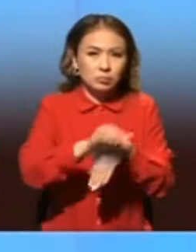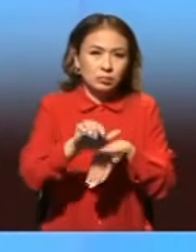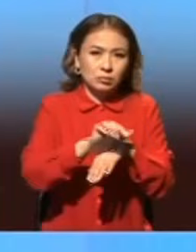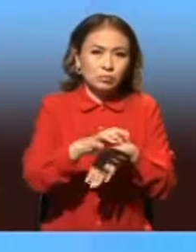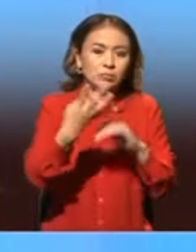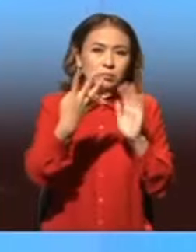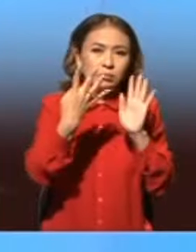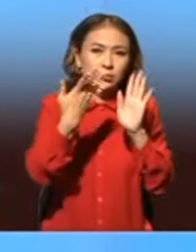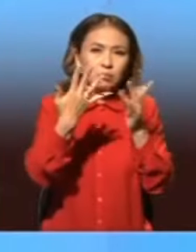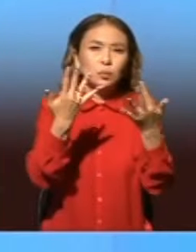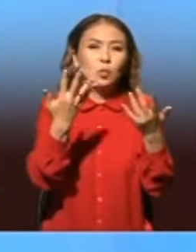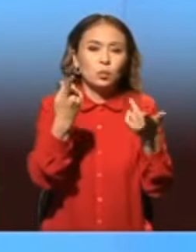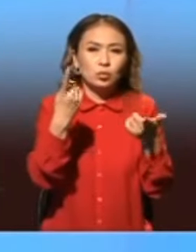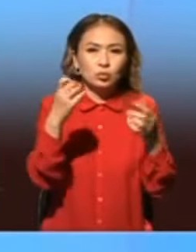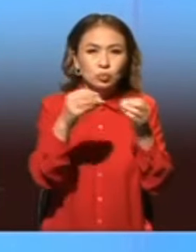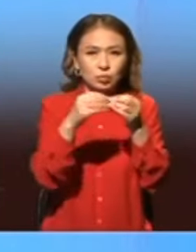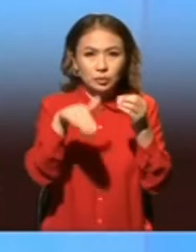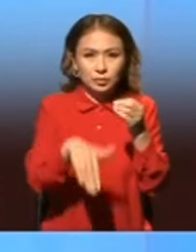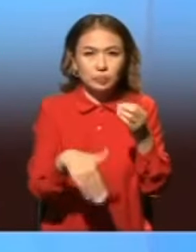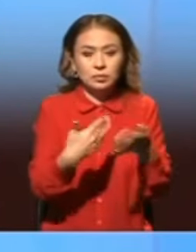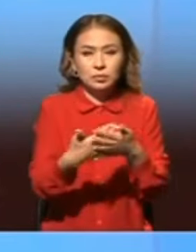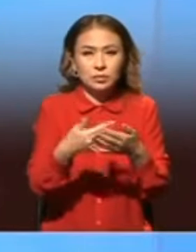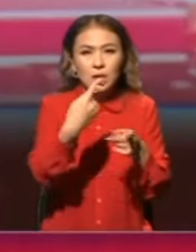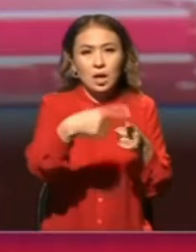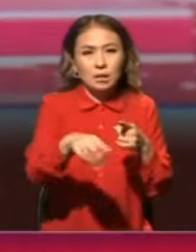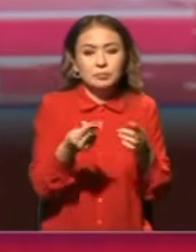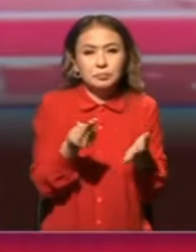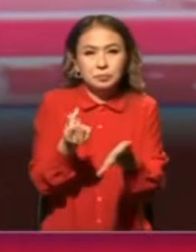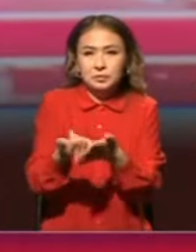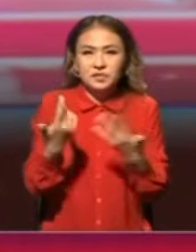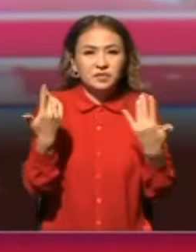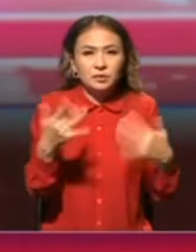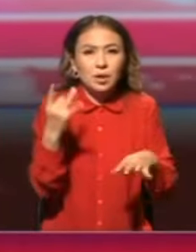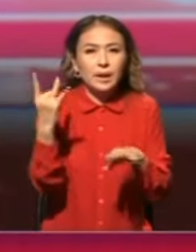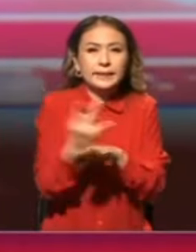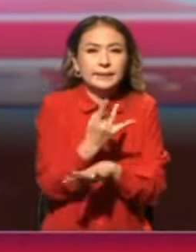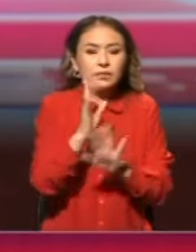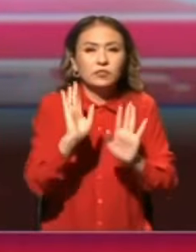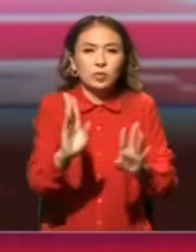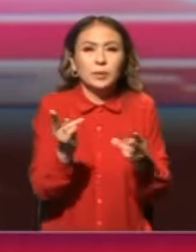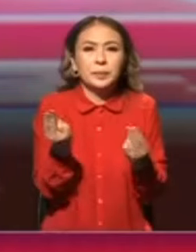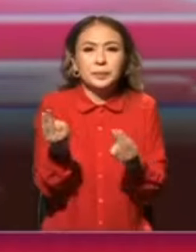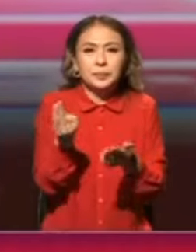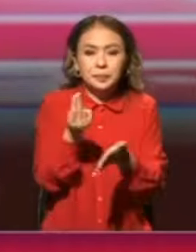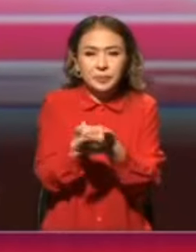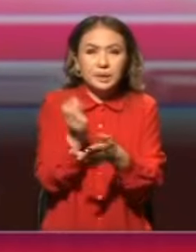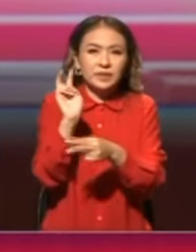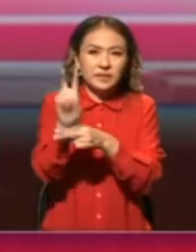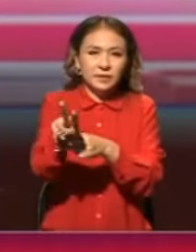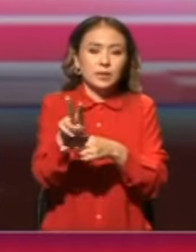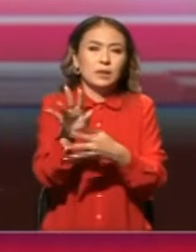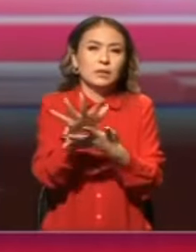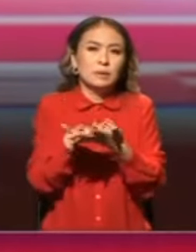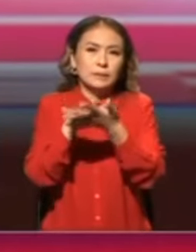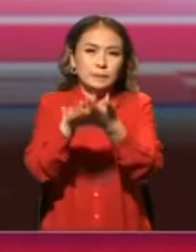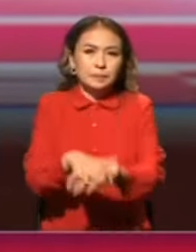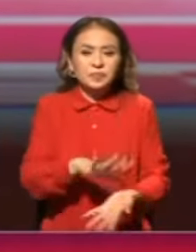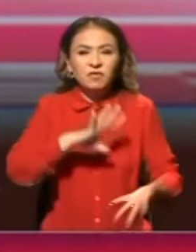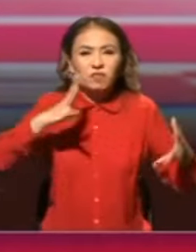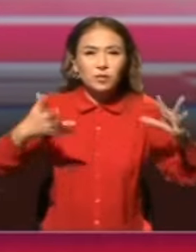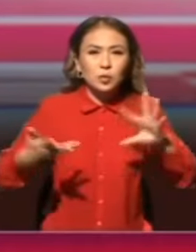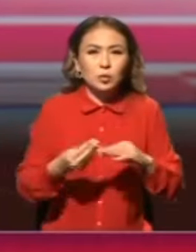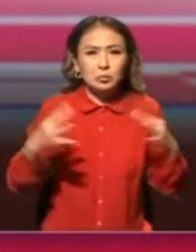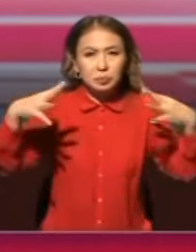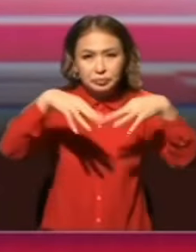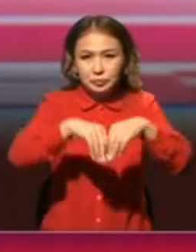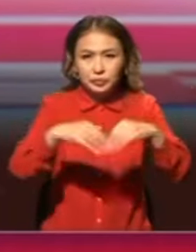90 неше 110 мың. Сол тек айырмасын төлейді. Көрдіңіз бе? Бір рет қана барады. Ол яғни бұл көмектің барлығы кешенді түрде көрсетілетін